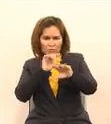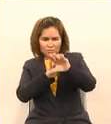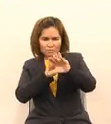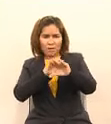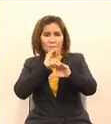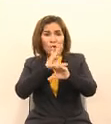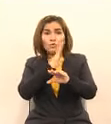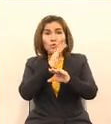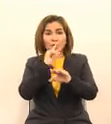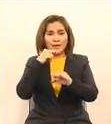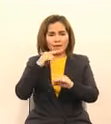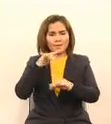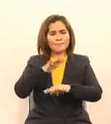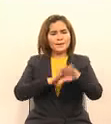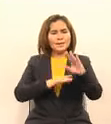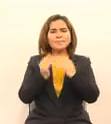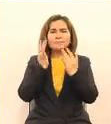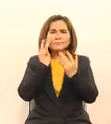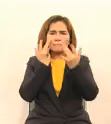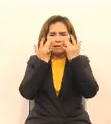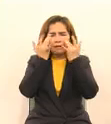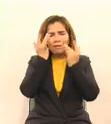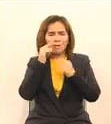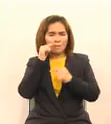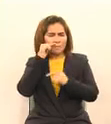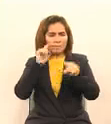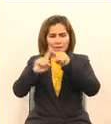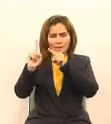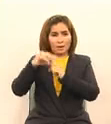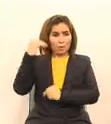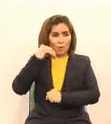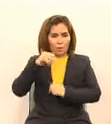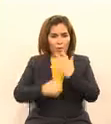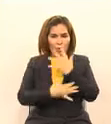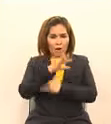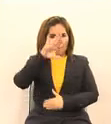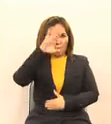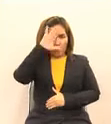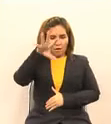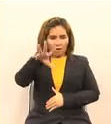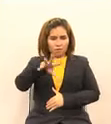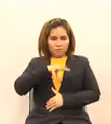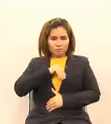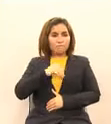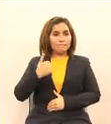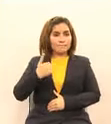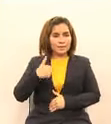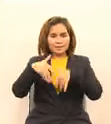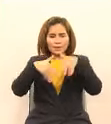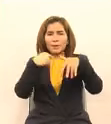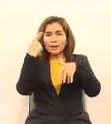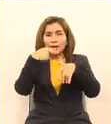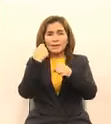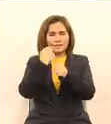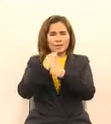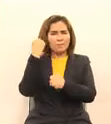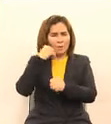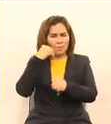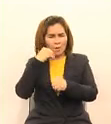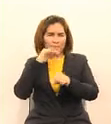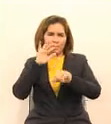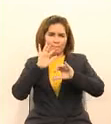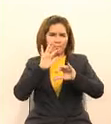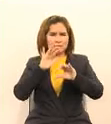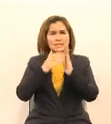การเอามือจับหน้านะครับบ่อยๆโอกาสที่ติดเชื้อก็สูงมากขึ้นนะครับตรงนี้ประชาชนที่ทำบ่อยส่วนมากจะอยู่แค่ประมาณไม่